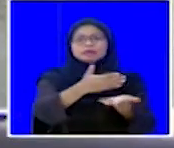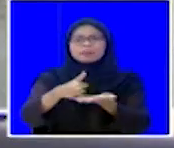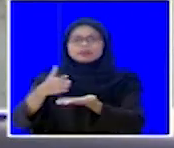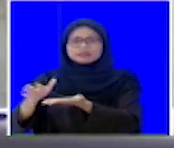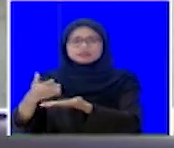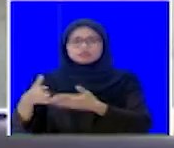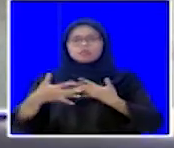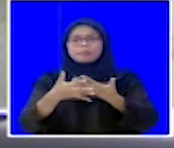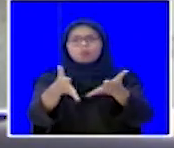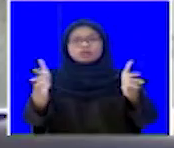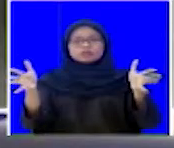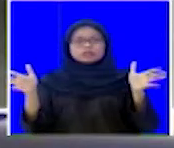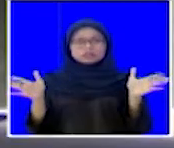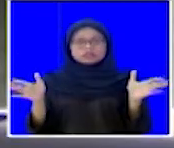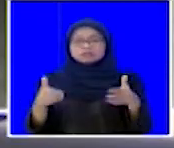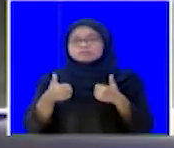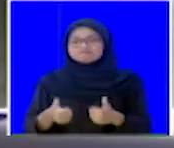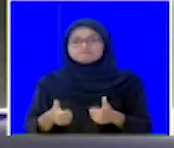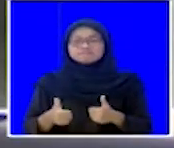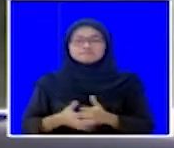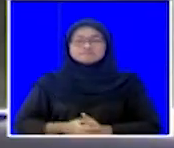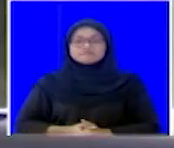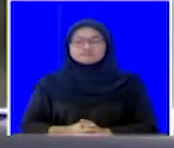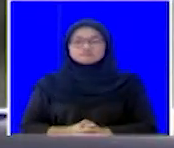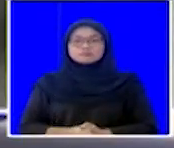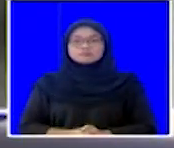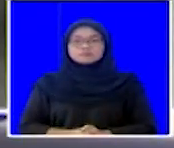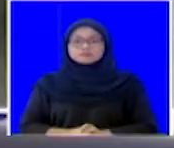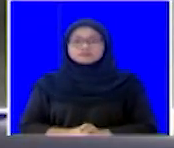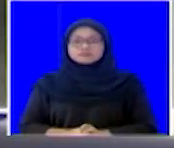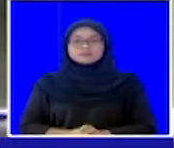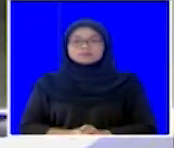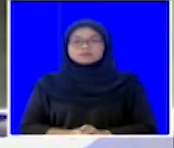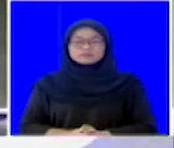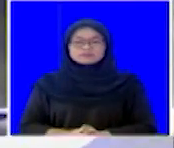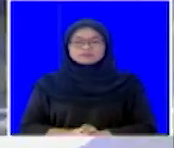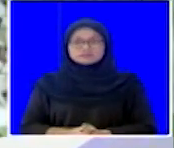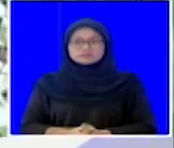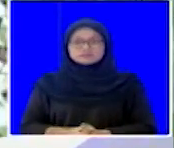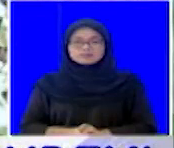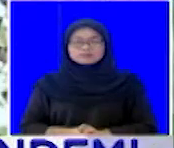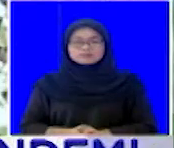dapat terrealisasi kemaslahatan serta hikmah dari ibadah kurban ini.